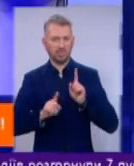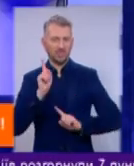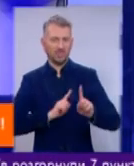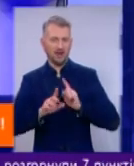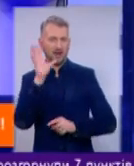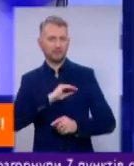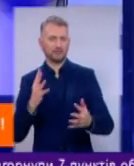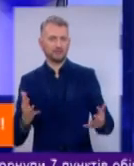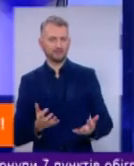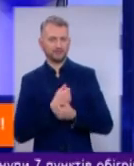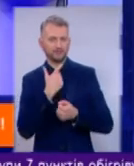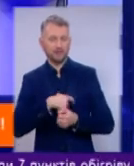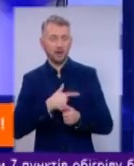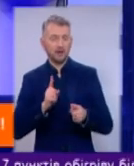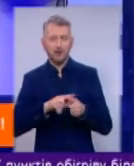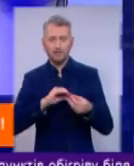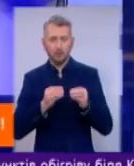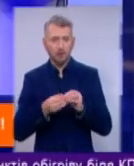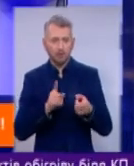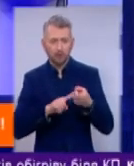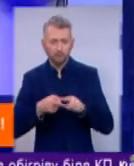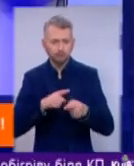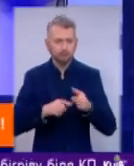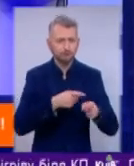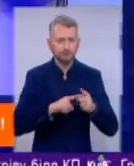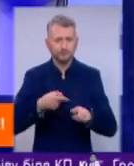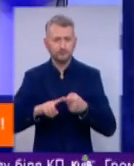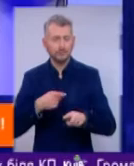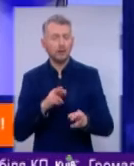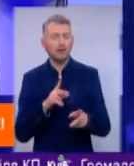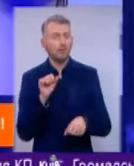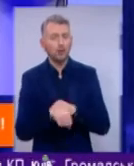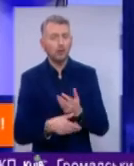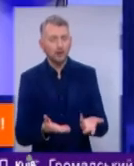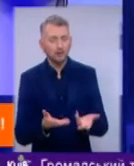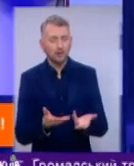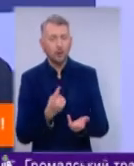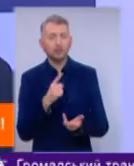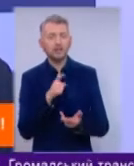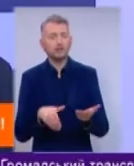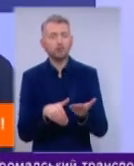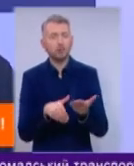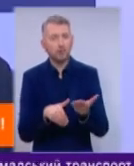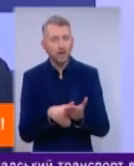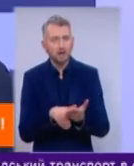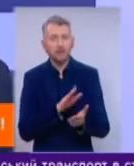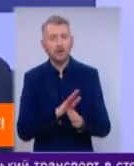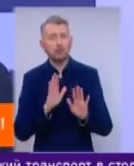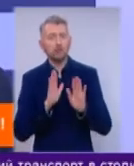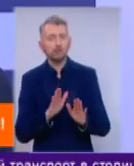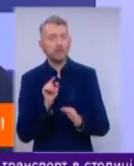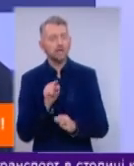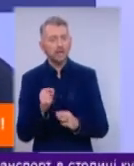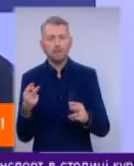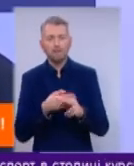Це проблема? Проблема. Це кругова порука. Як це подолати? Ну, звичайно, один із інструментів, не лише це, але